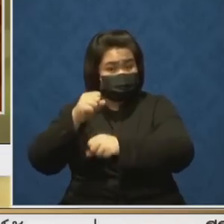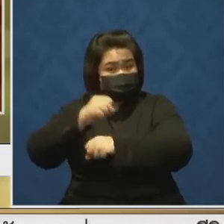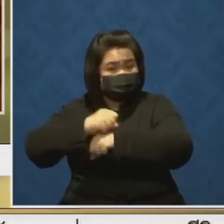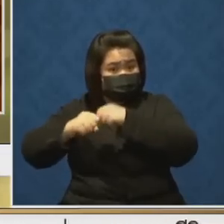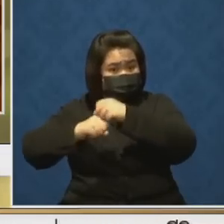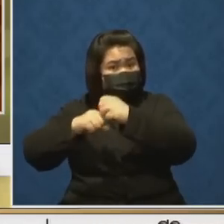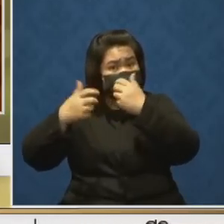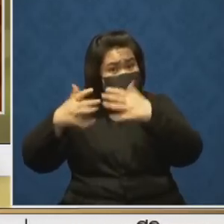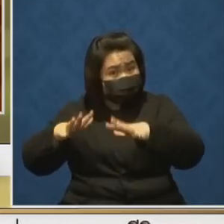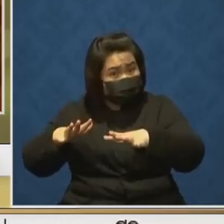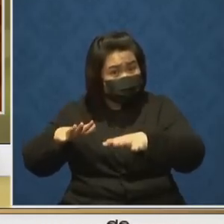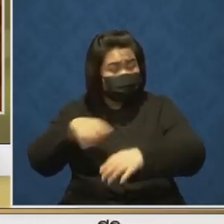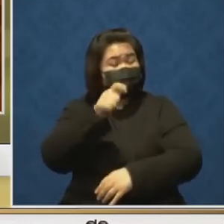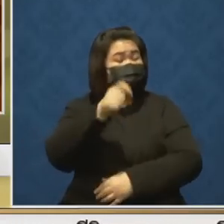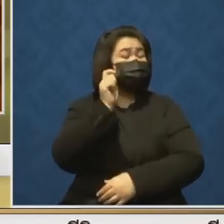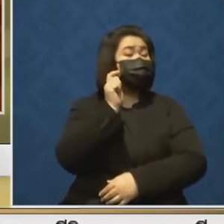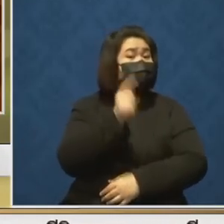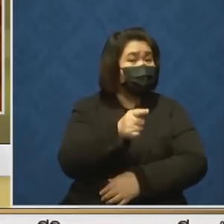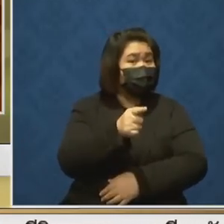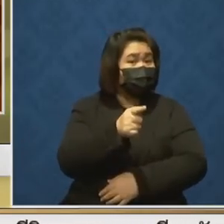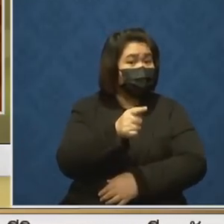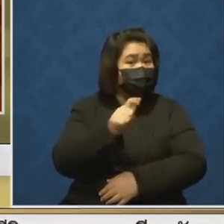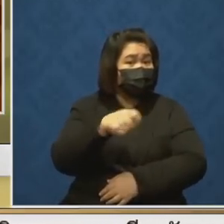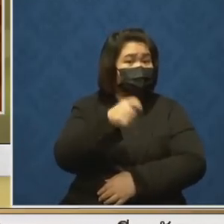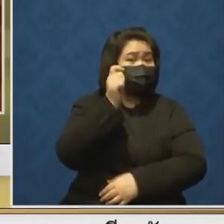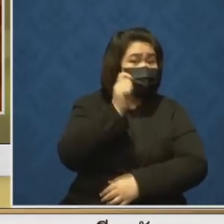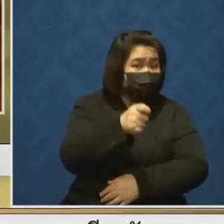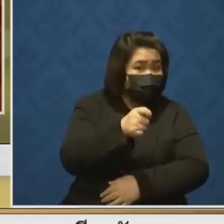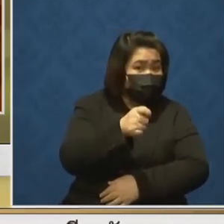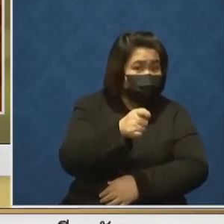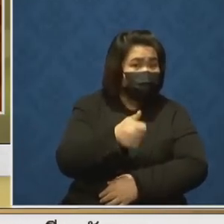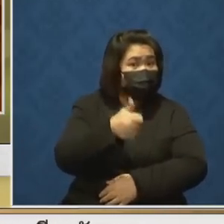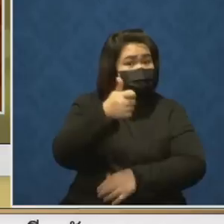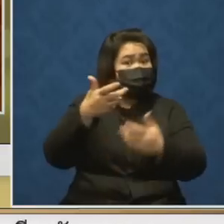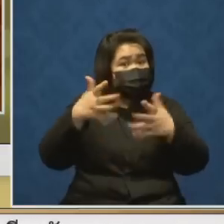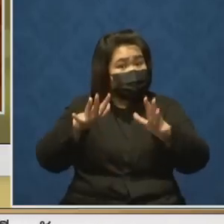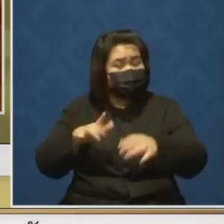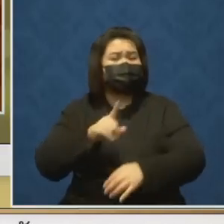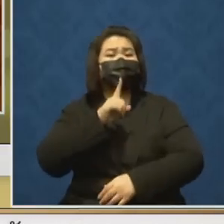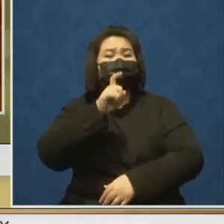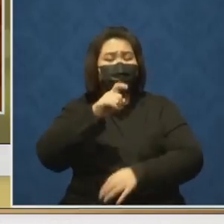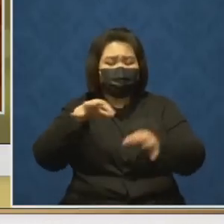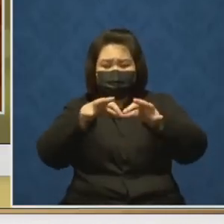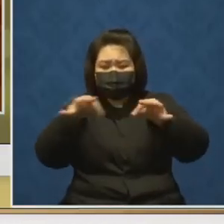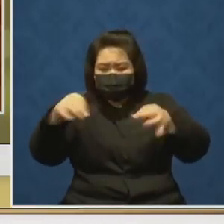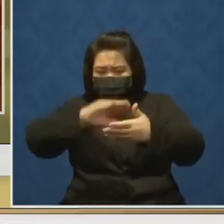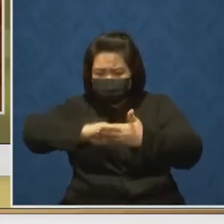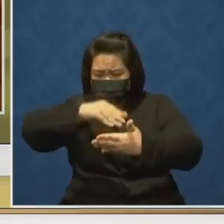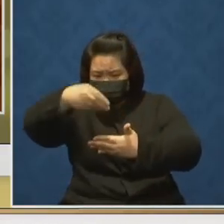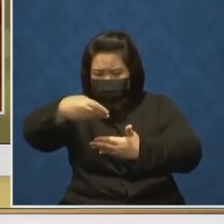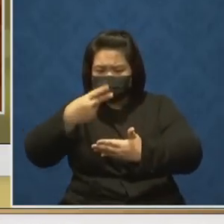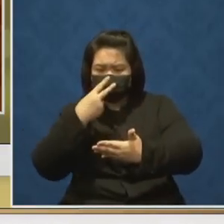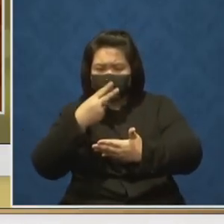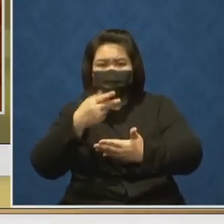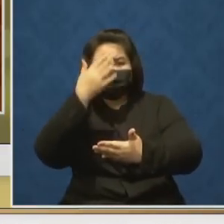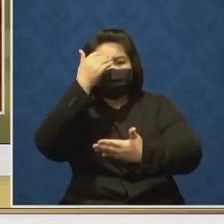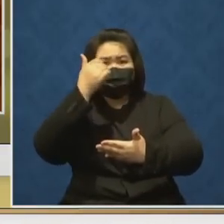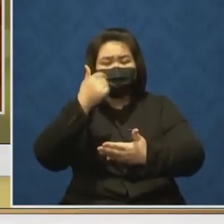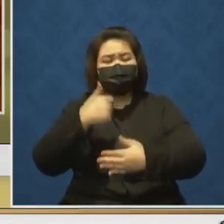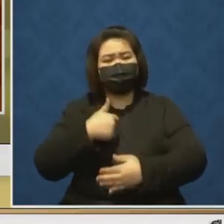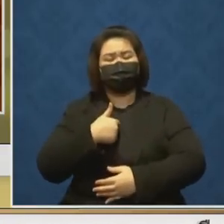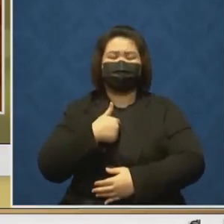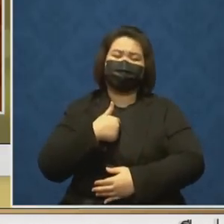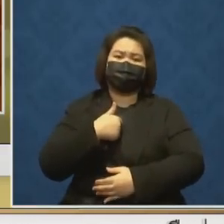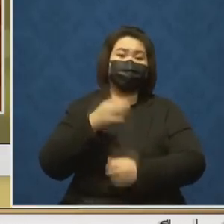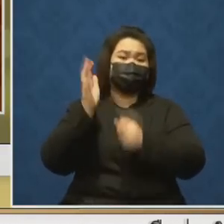านเสกหรอวาสร้างค่ะแล้วอยางนี้จะเปิดซองประกวดราคาไปทำไมดฉจะอภิป